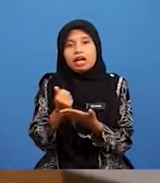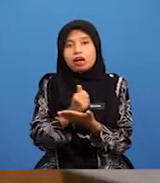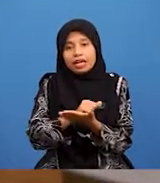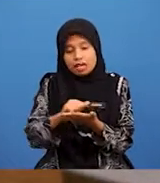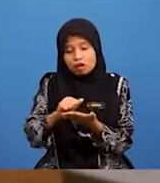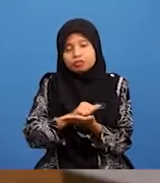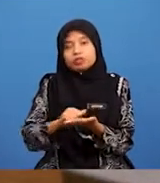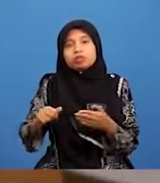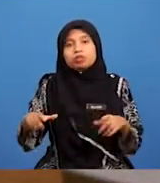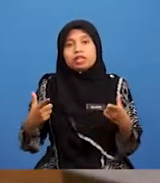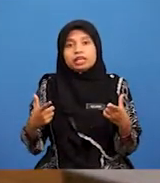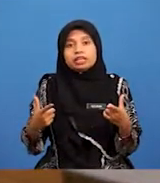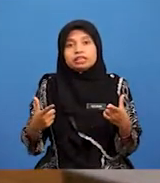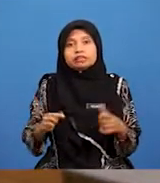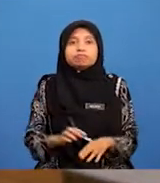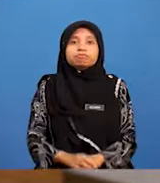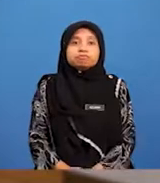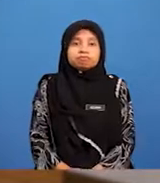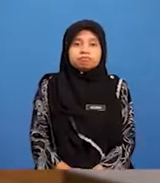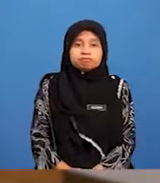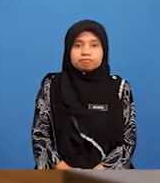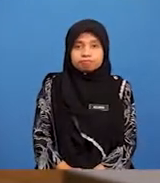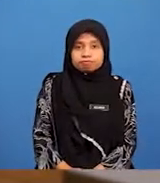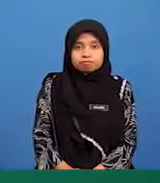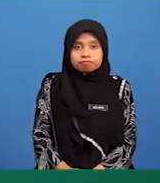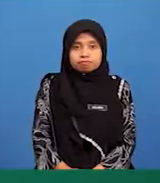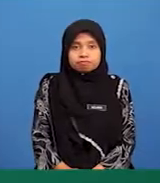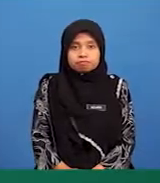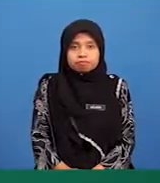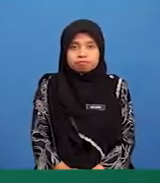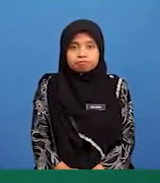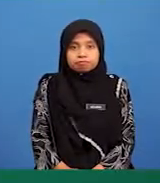akan huraikan dengan lebih lanjut di dalam soalan tersebut.